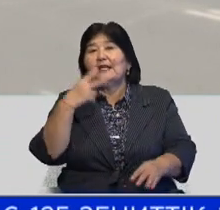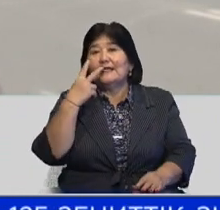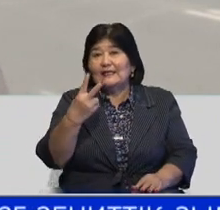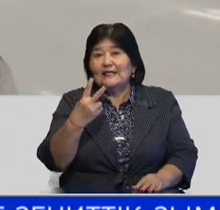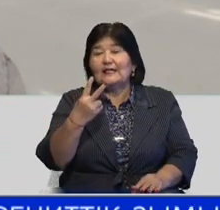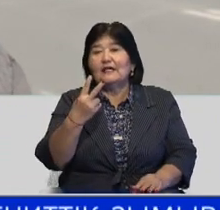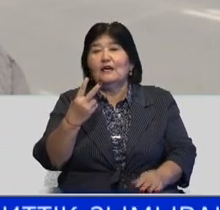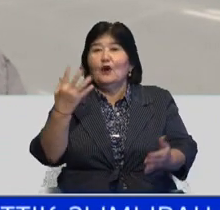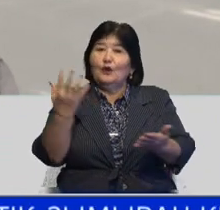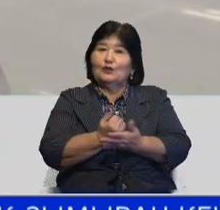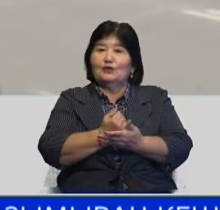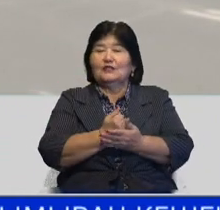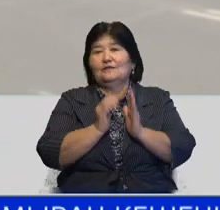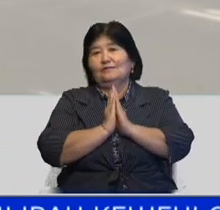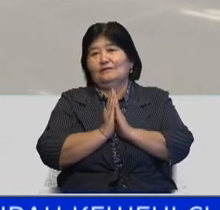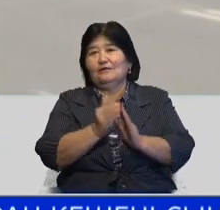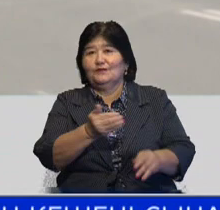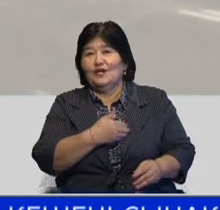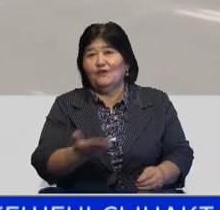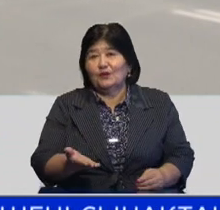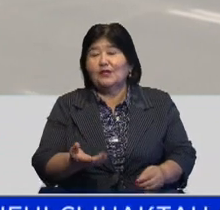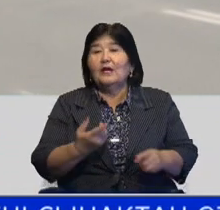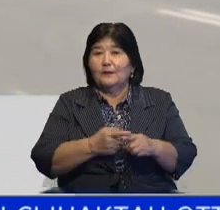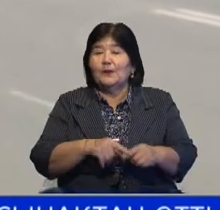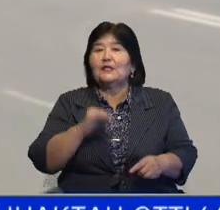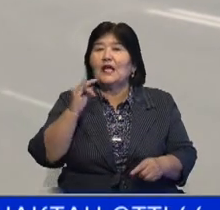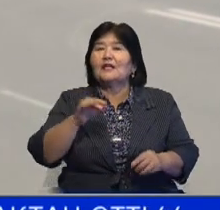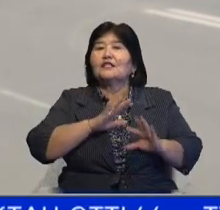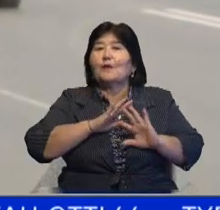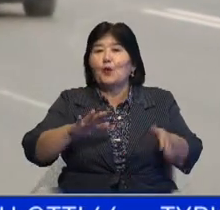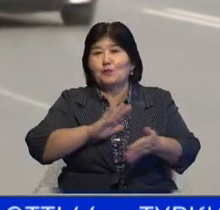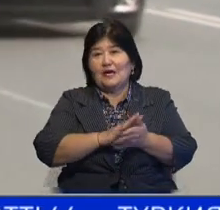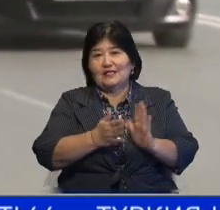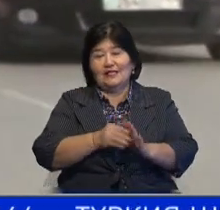ұтысты тілеп отыр. Екі ұтыс болса, Құдай қаласа, тарихта болмаған жағдай тіркелейін деп тұр.